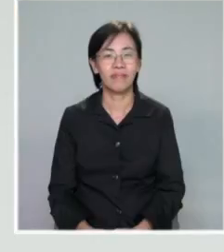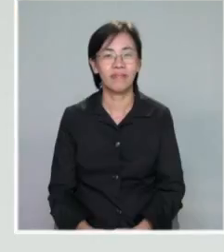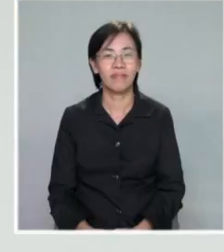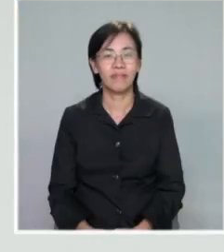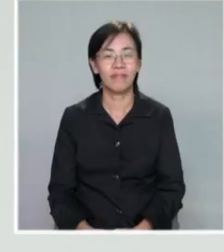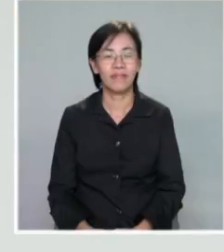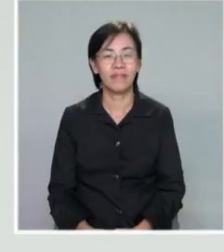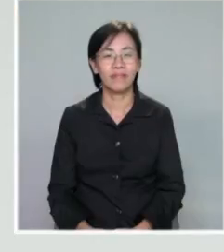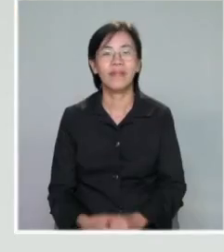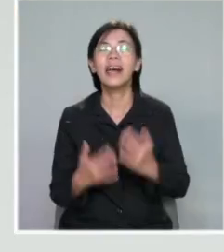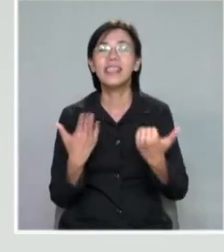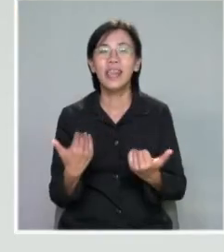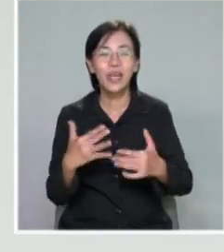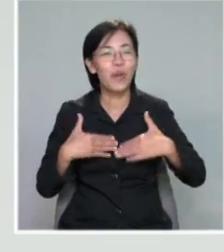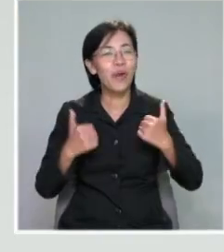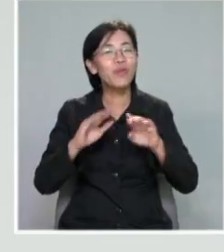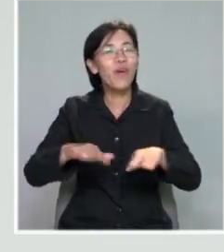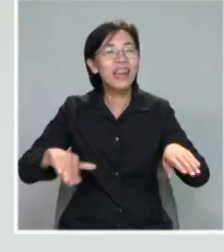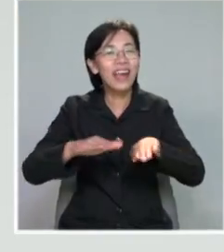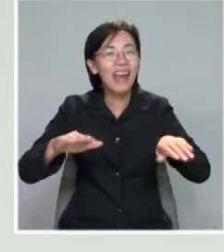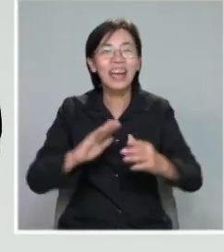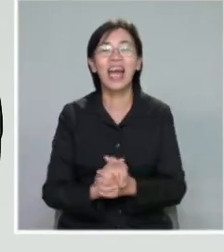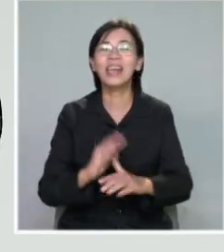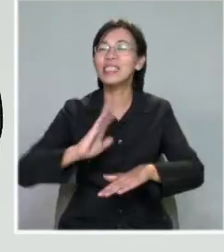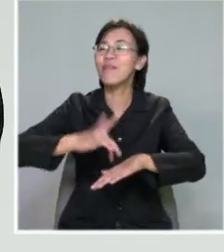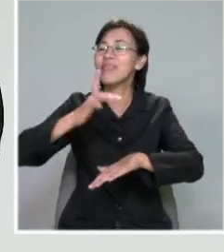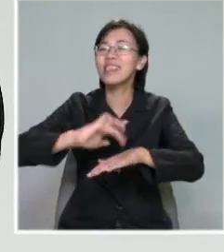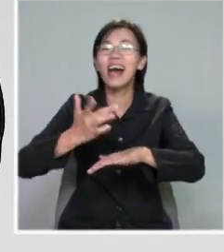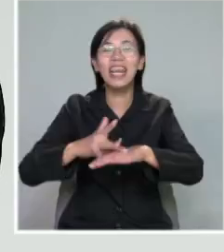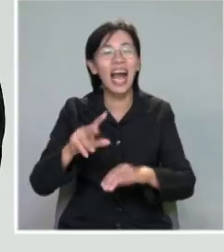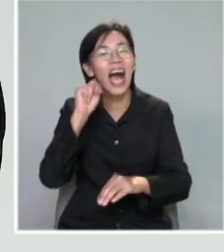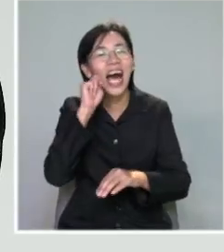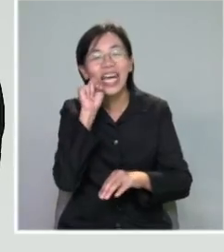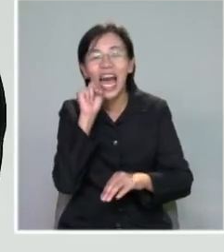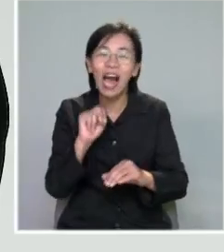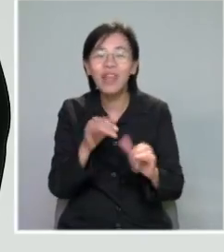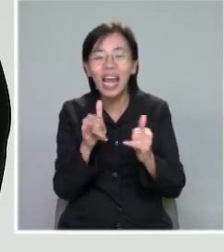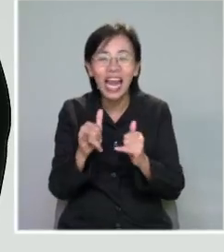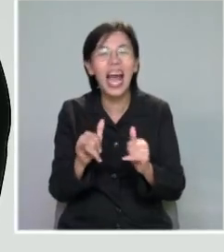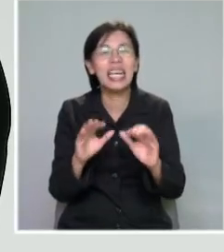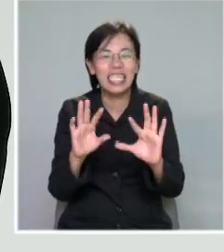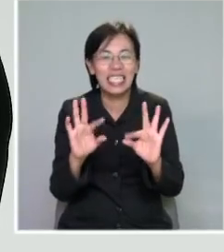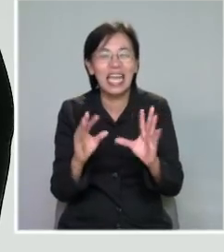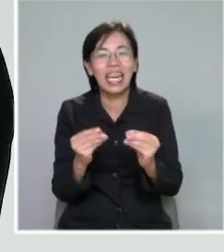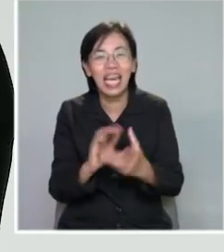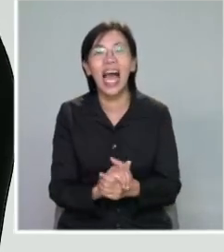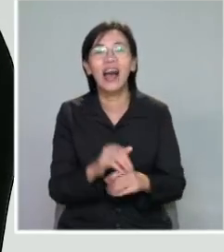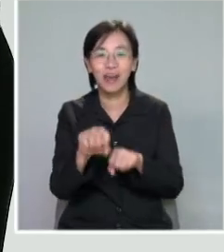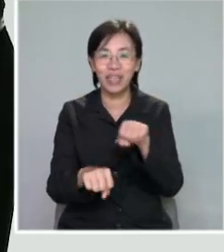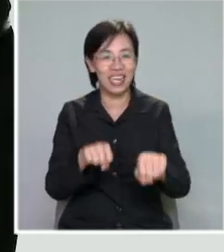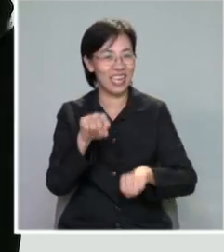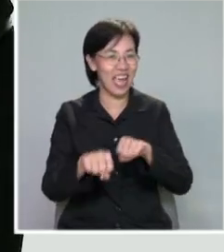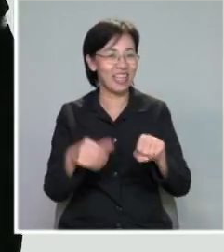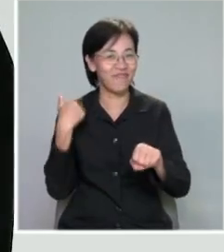แก๊กสุดท้ายครับเป็นความสุขของเด็กๆที่ได้อยู่กับธรรมชาติได้เล่นน้ำอาบโคลนพร้อมกับจักรยานคู่ใจของ